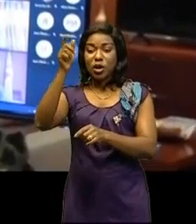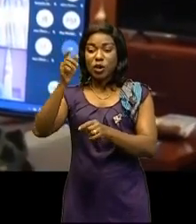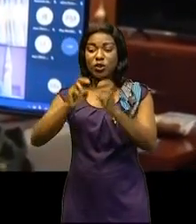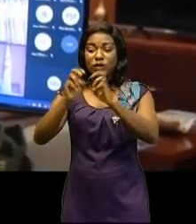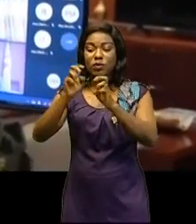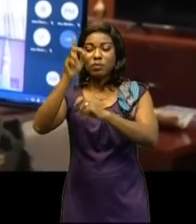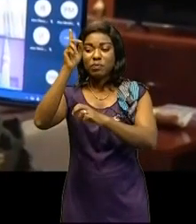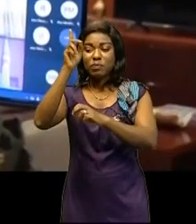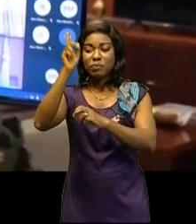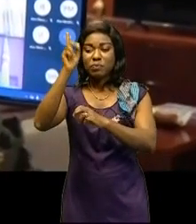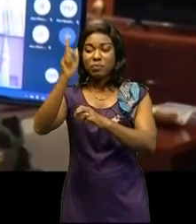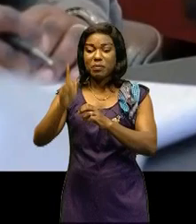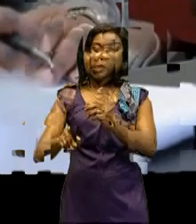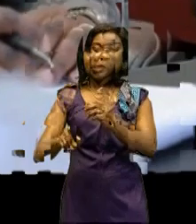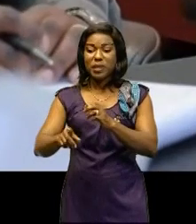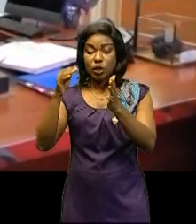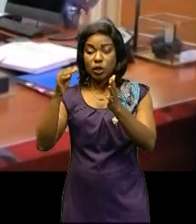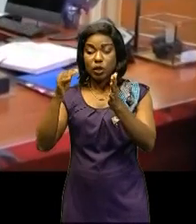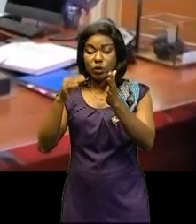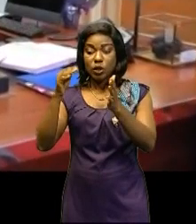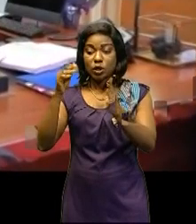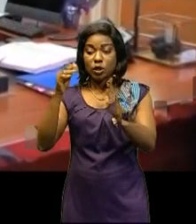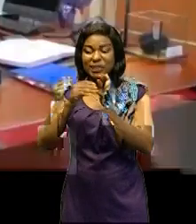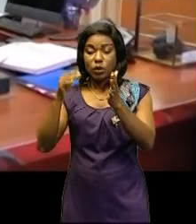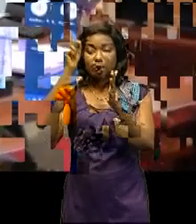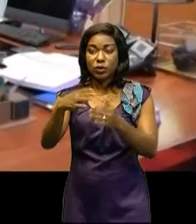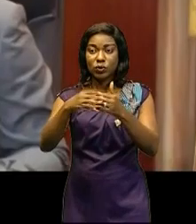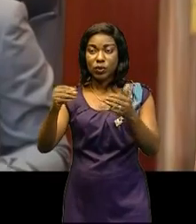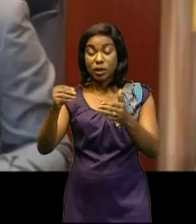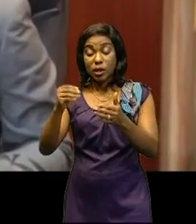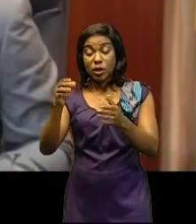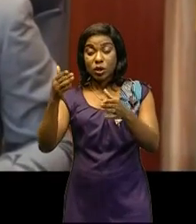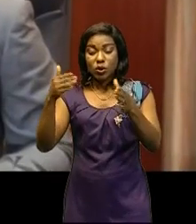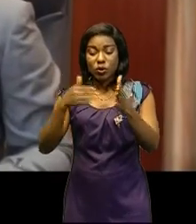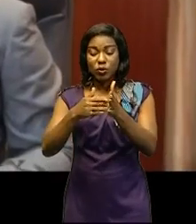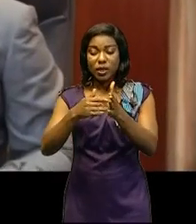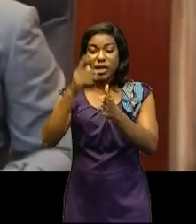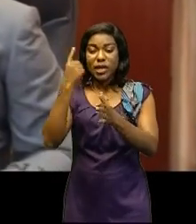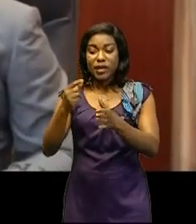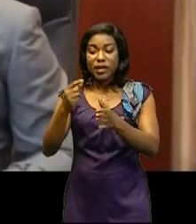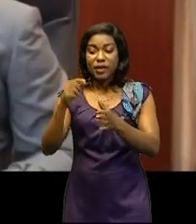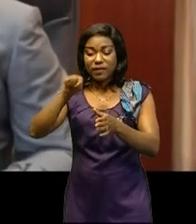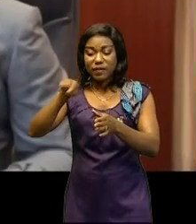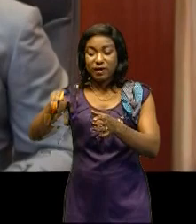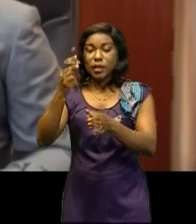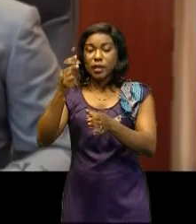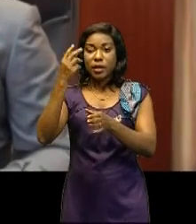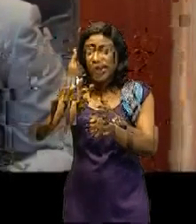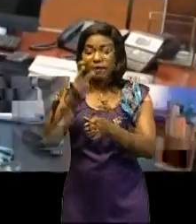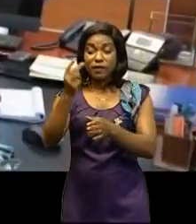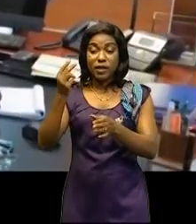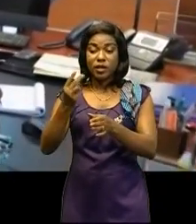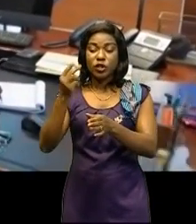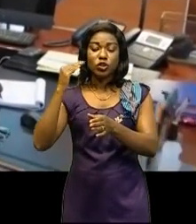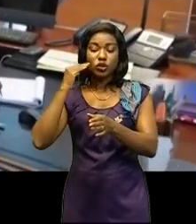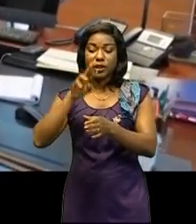1 792 milliards de dollars américains contre 1,55 milliards de dollars américains au 20 juillet 2021,